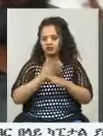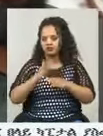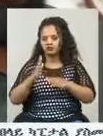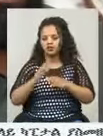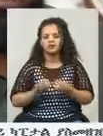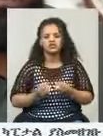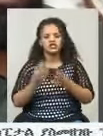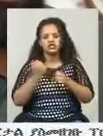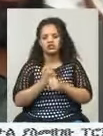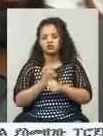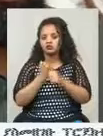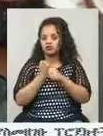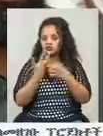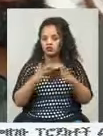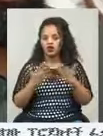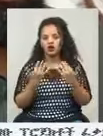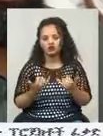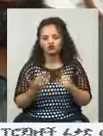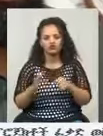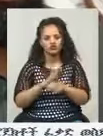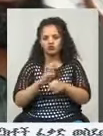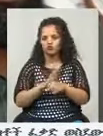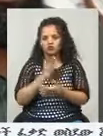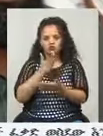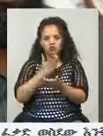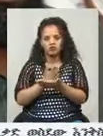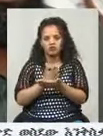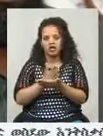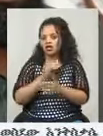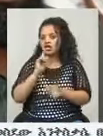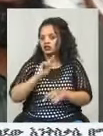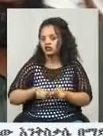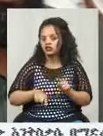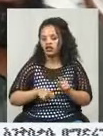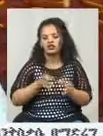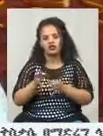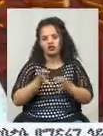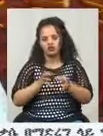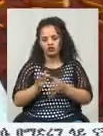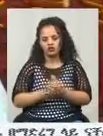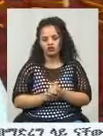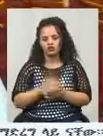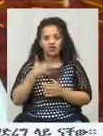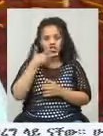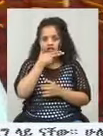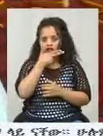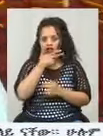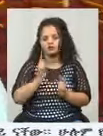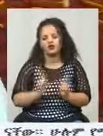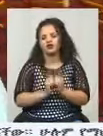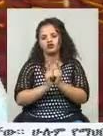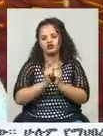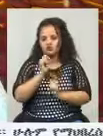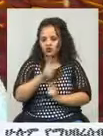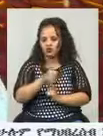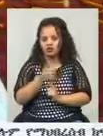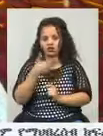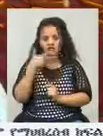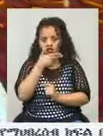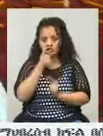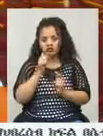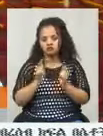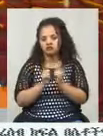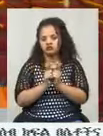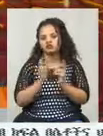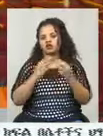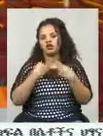ለማስወገድ በርካታ ስራዎች ቢሰሩም አሁንም ሙሉ በሙሉ ማስወገድ እንዳልተቻለ ተናግረዋል። ሲገረዙ የሚገጥማቸው ወዲያው የሚገጥሟቸው